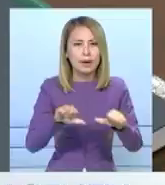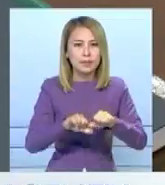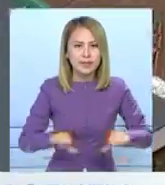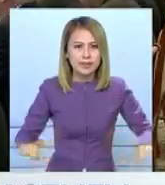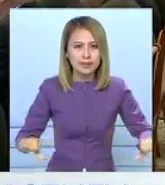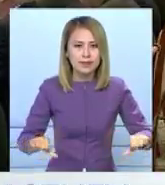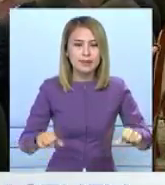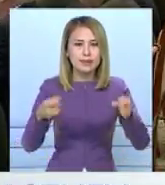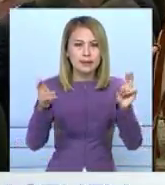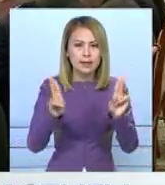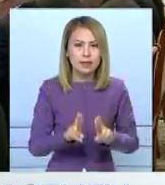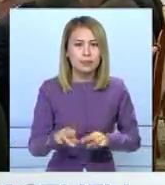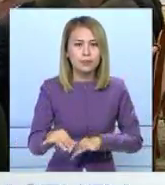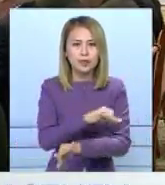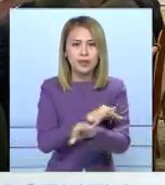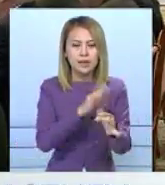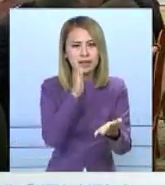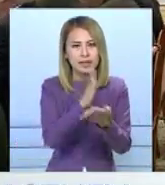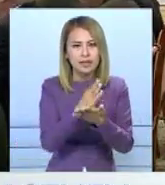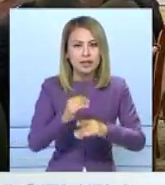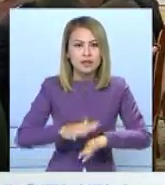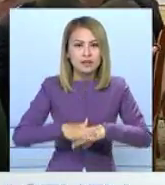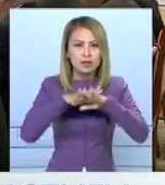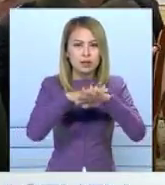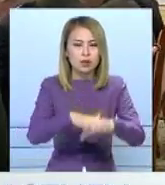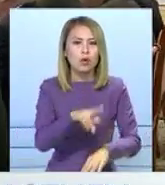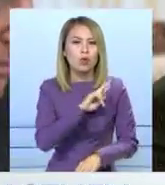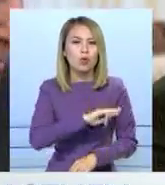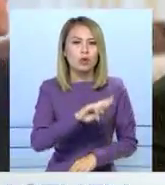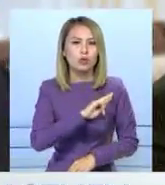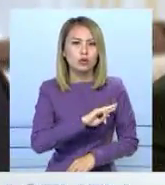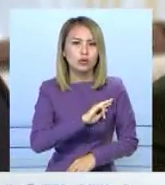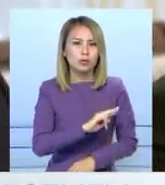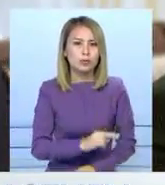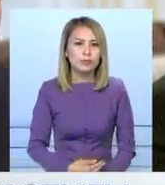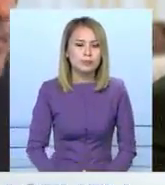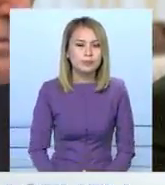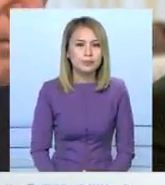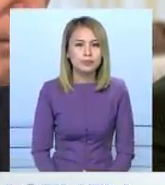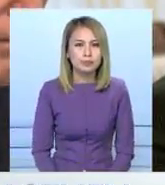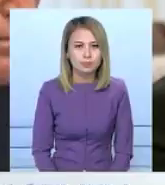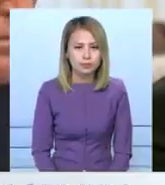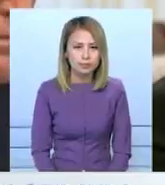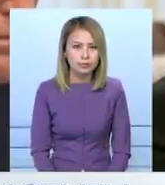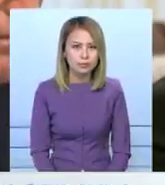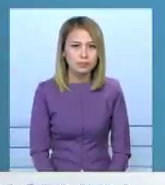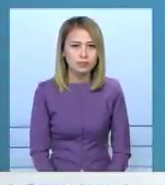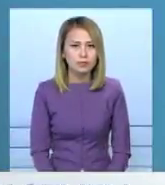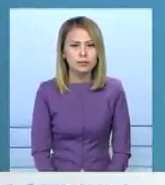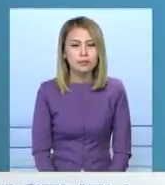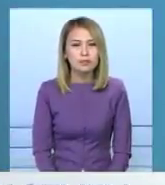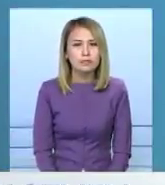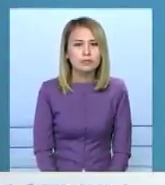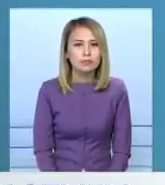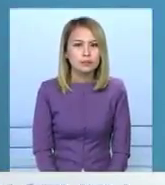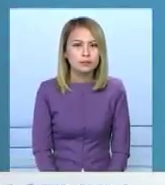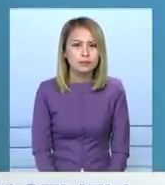бойынша үкіметаралық комиссиясы, іскерлік кеңес және тікелей инвестициялар қоры жұмыс істейді.